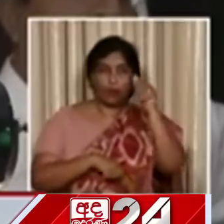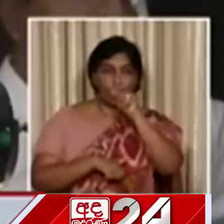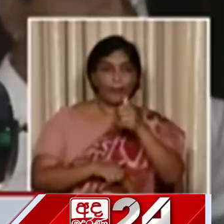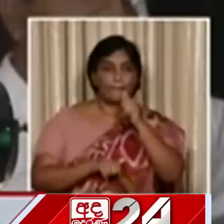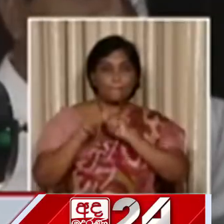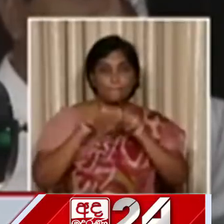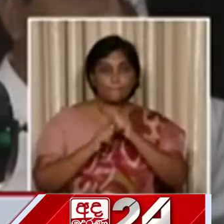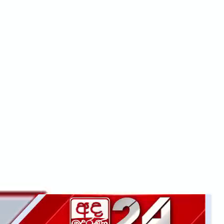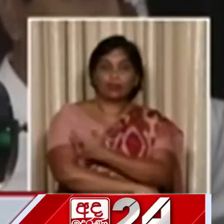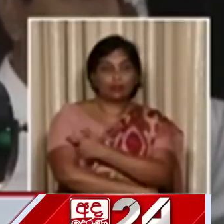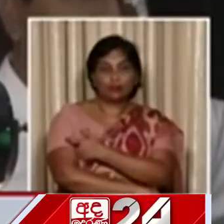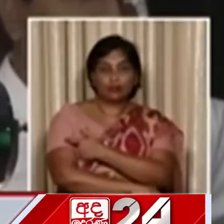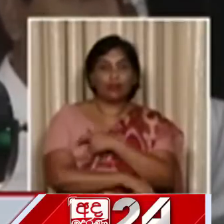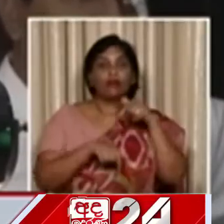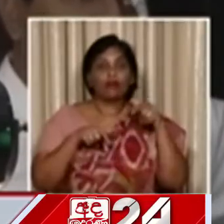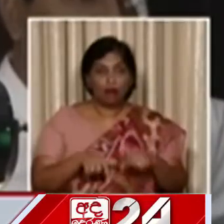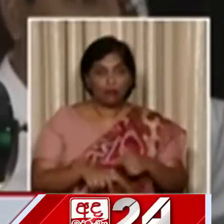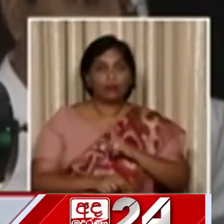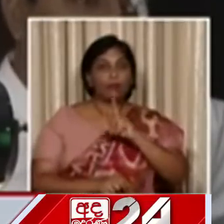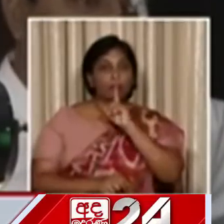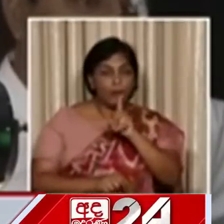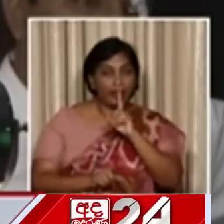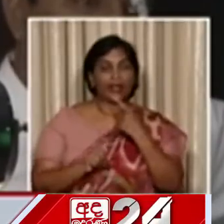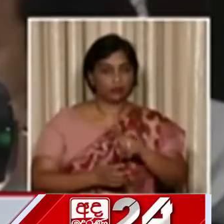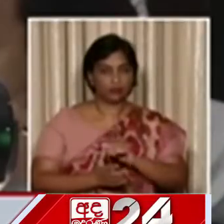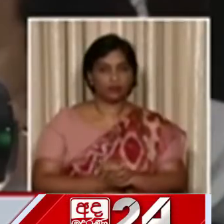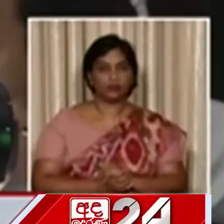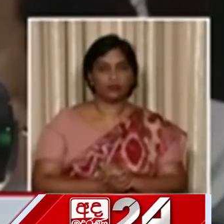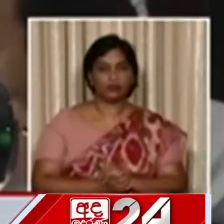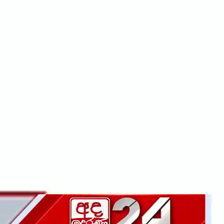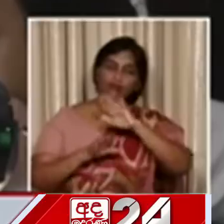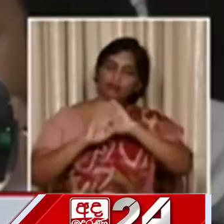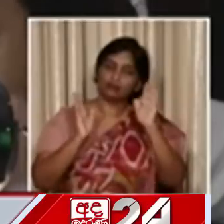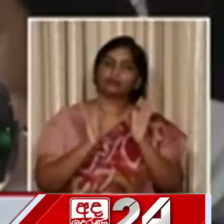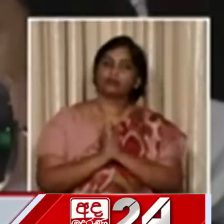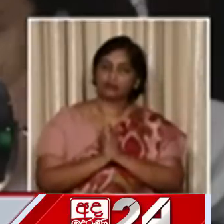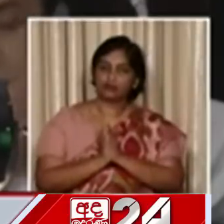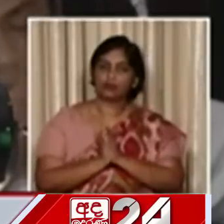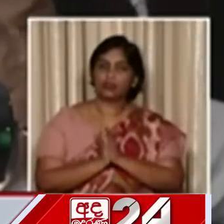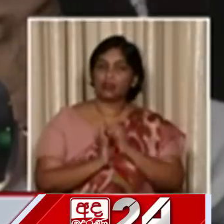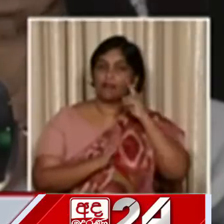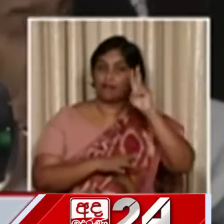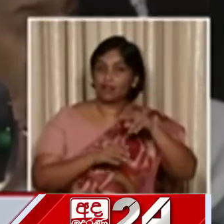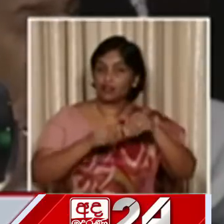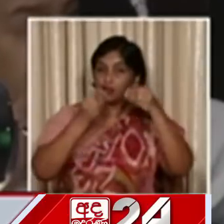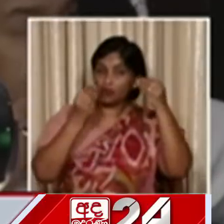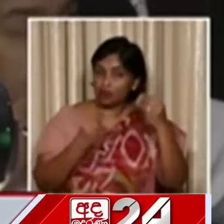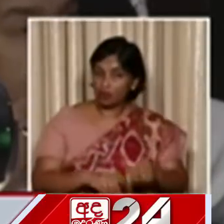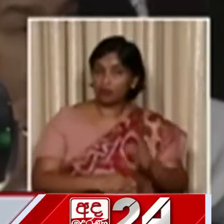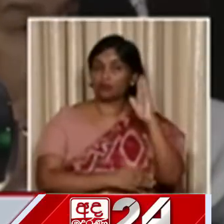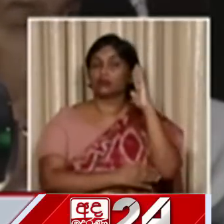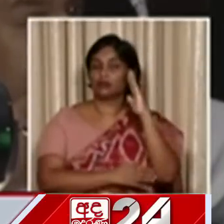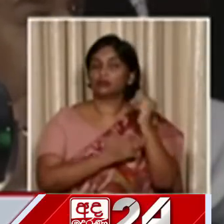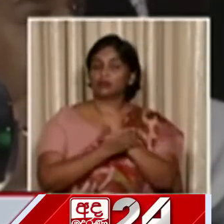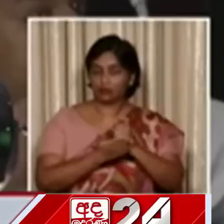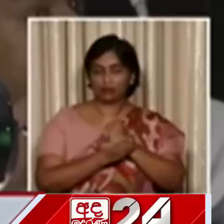කවුරු හරි එන්නත් කළා තිබුණා නම් අද අපිට බරින්නවත් කියලා රොබ කියලා ඇමතිවරයෙක් නැහැනේ. ඔබතුමා ඇතුළු මේ විශ්වාසවංගේ පරාජය කරන්න අත උස්සන